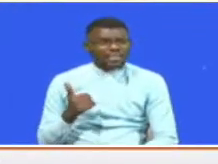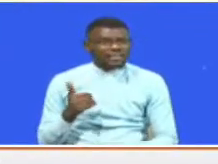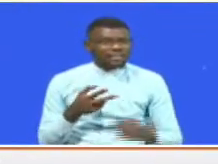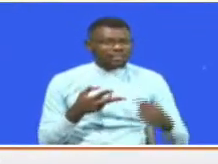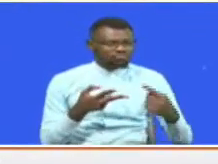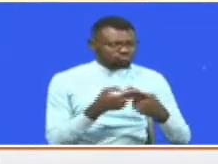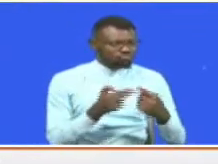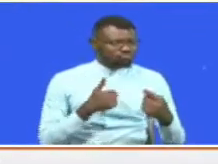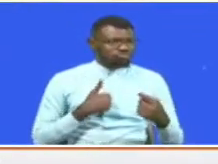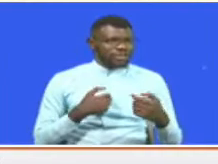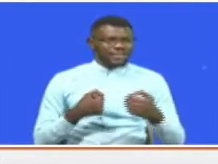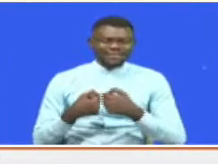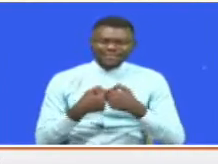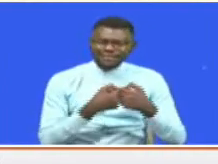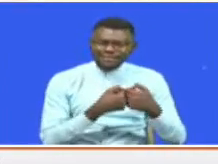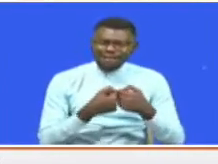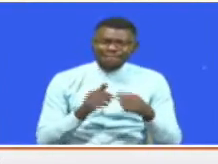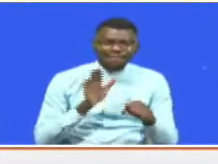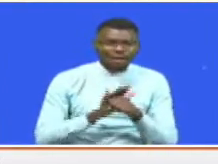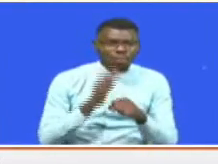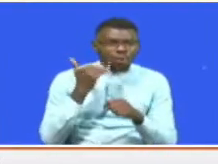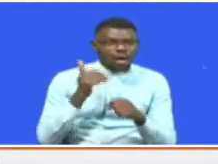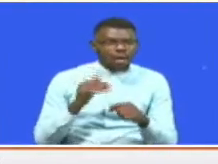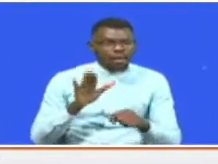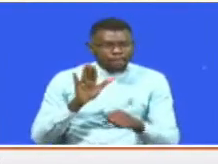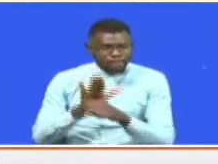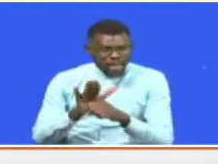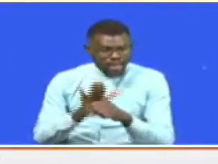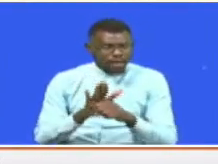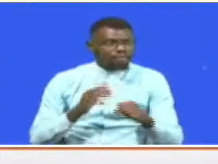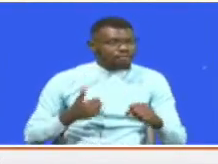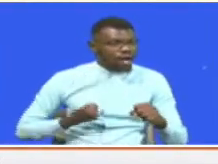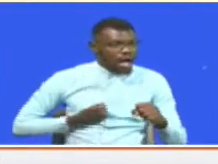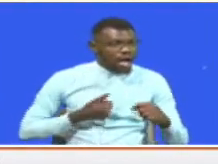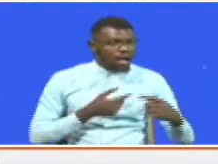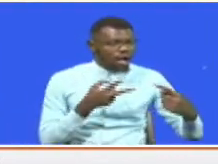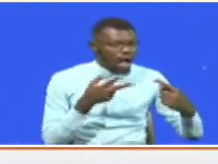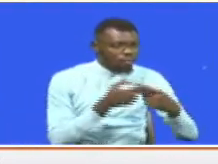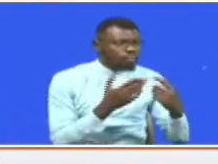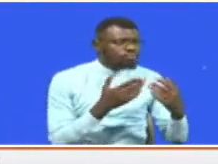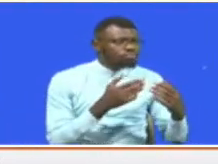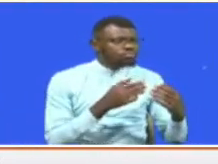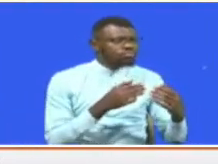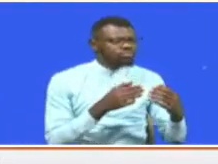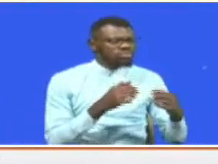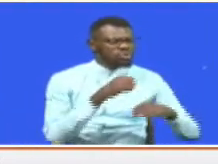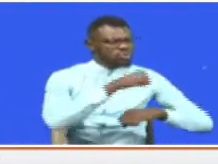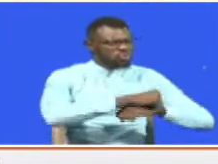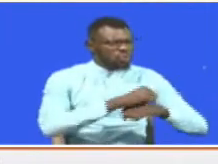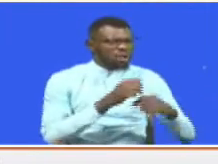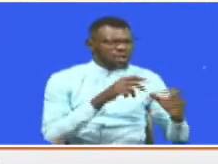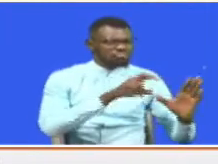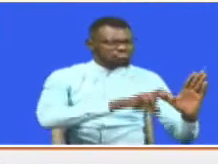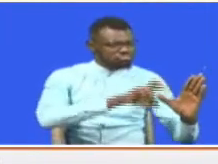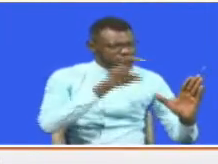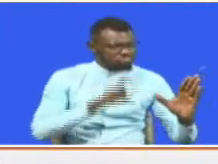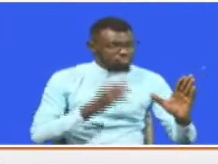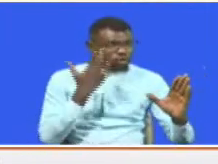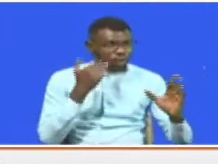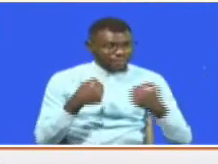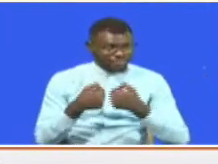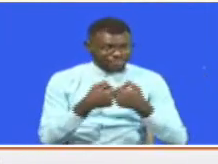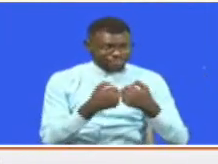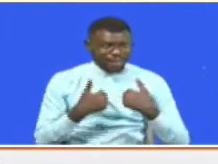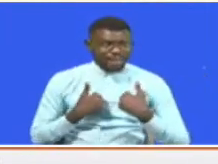Tunapata changamoto wengi wanapokuwa wamekeketwa wasichana wanaacha shule kwa sababu ya changamoto hii